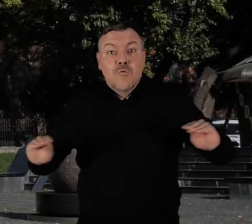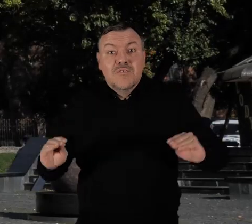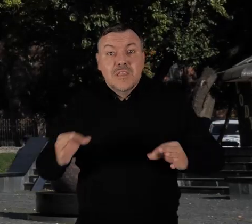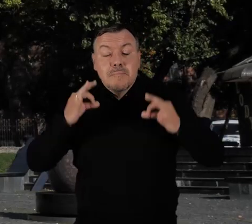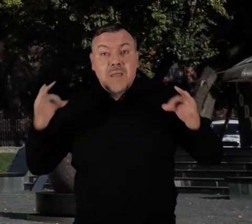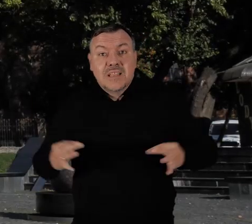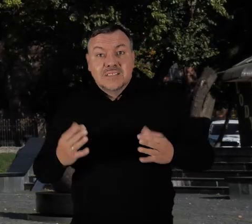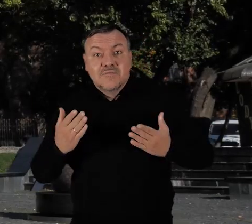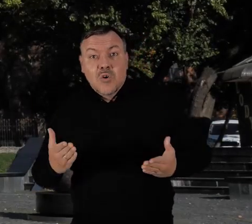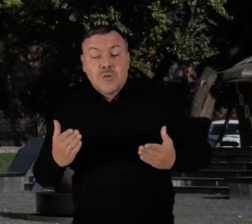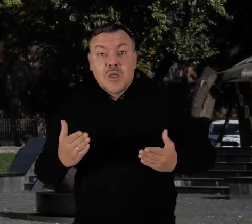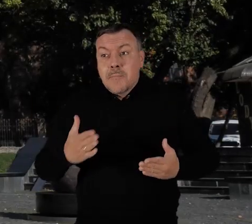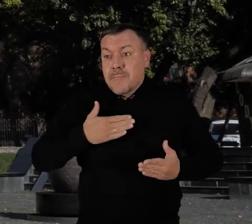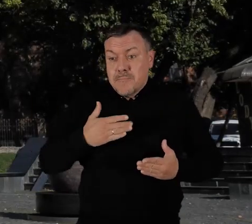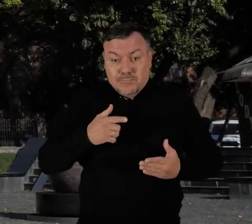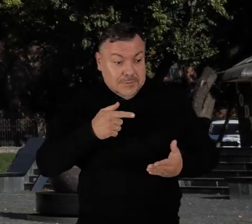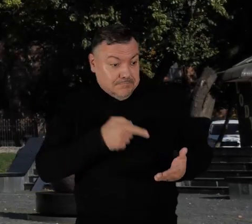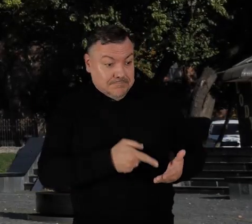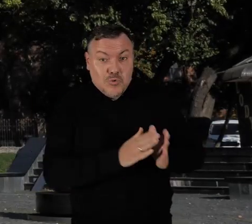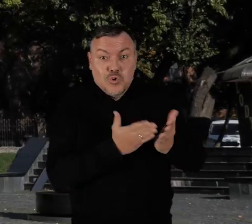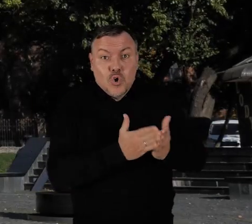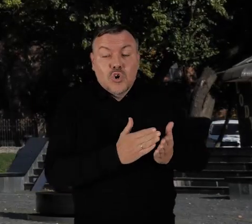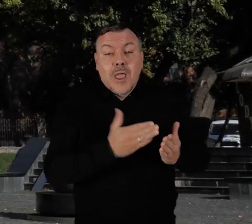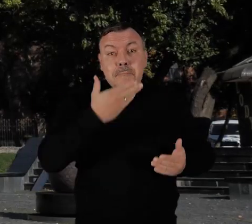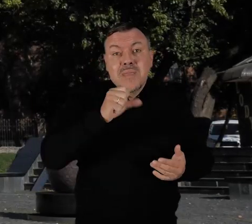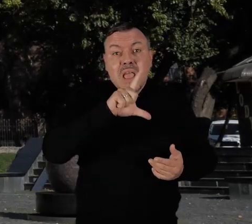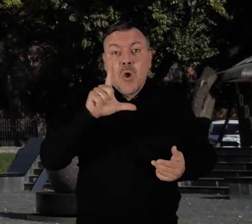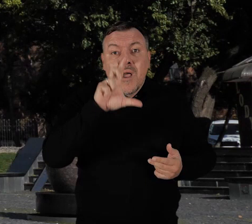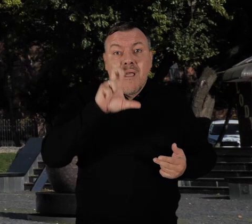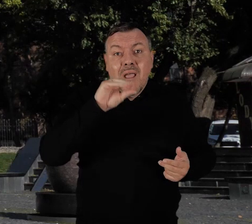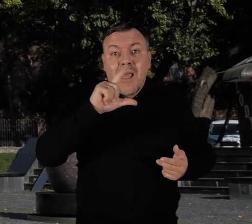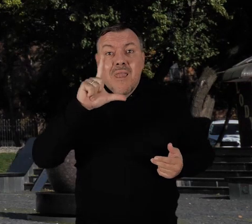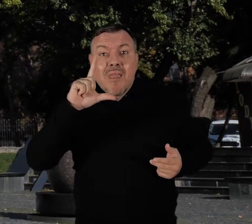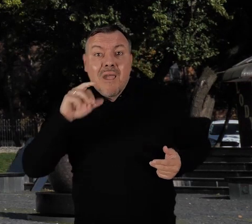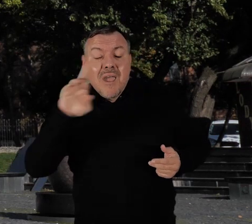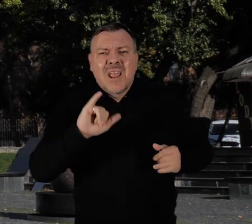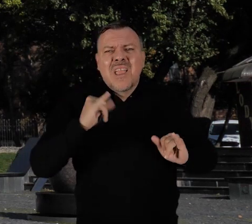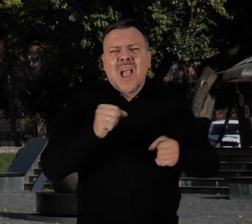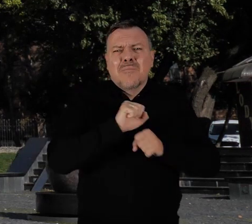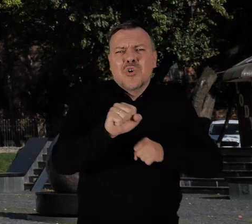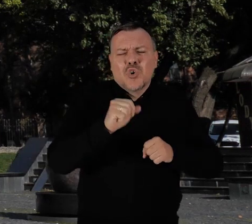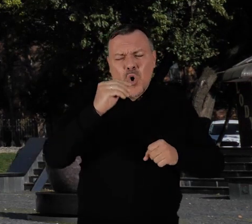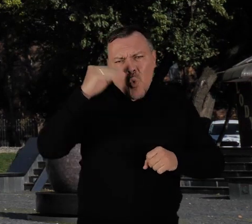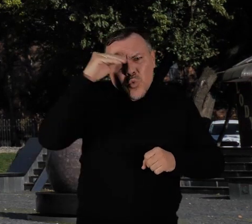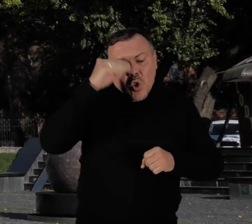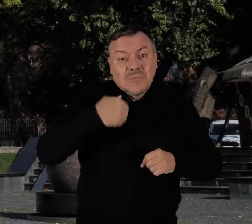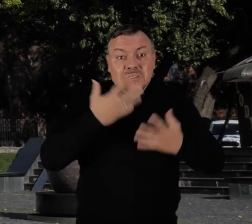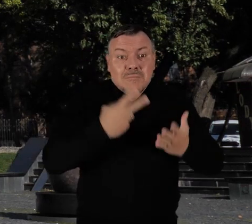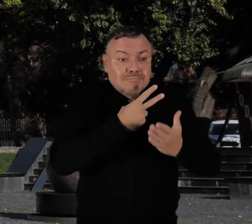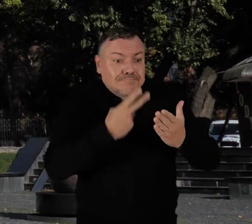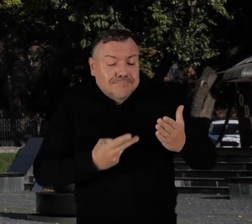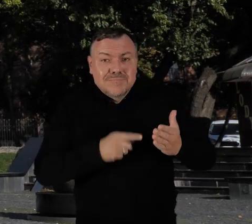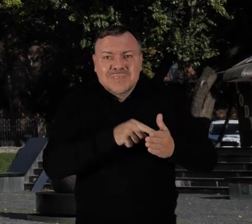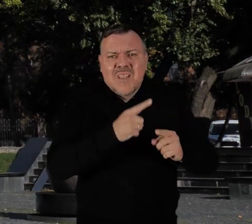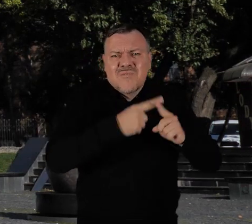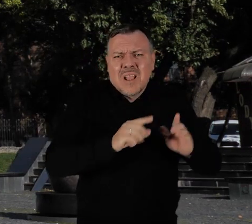Szanowni Państwo, mam przed sobą książkę Michała Achlera Jak być uczonym. Chciałbym przeczytać fragment tej pracy w